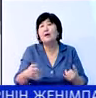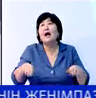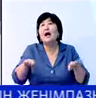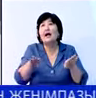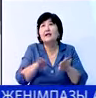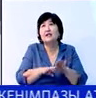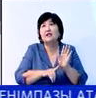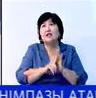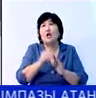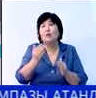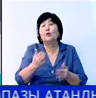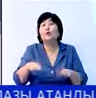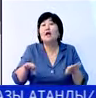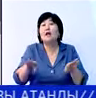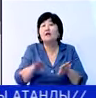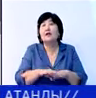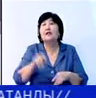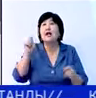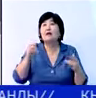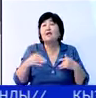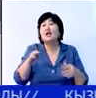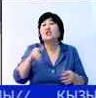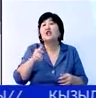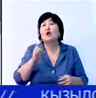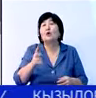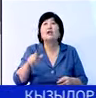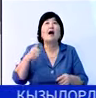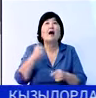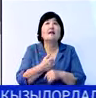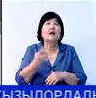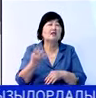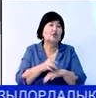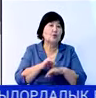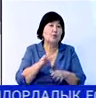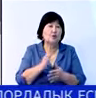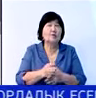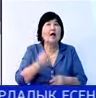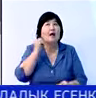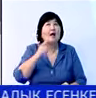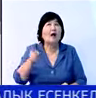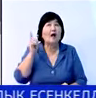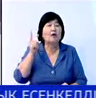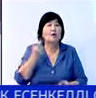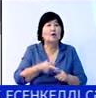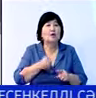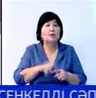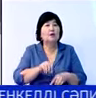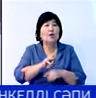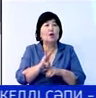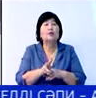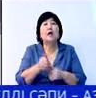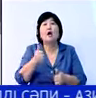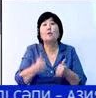жеткізуді көздейді. Мұндай форматтағы фестиваль Жаңаорған ауданында алғаш рет өтіп отыр. Көне дәуір күмбірін ұлықтаған